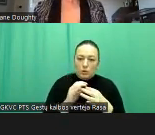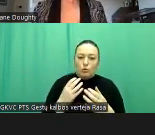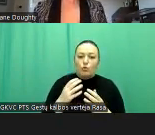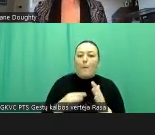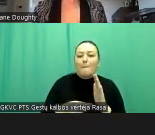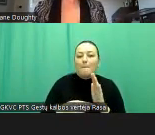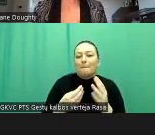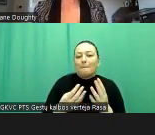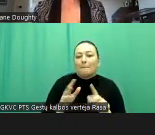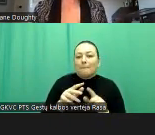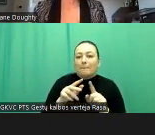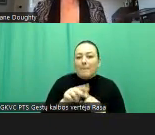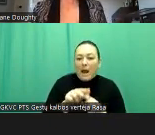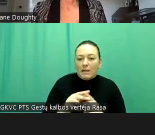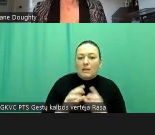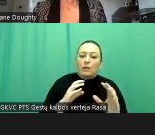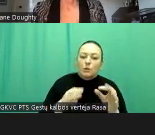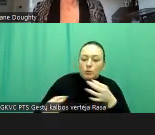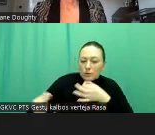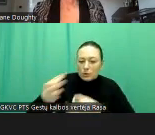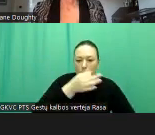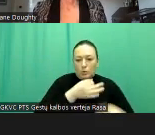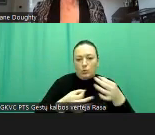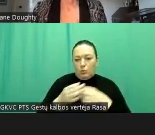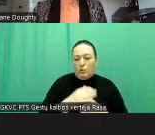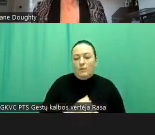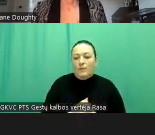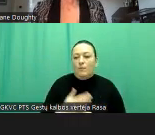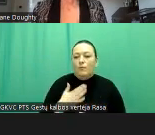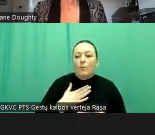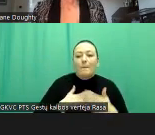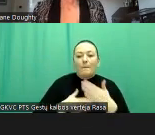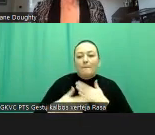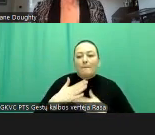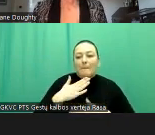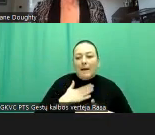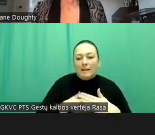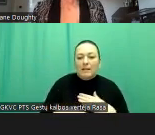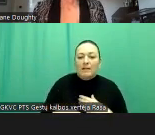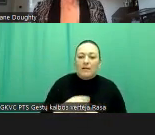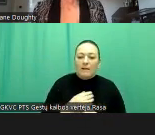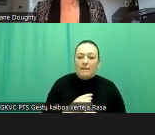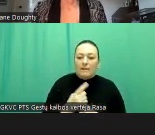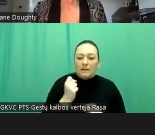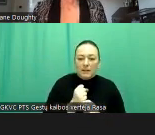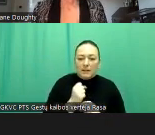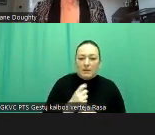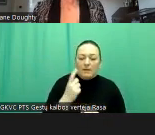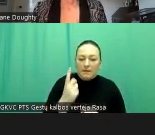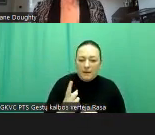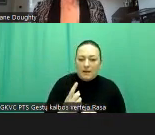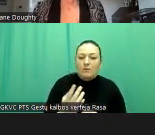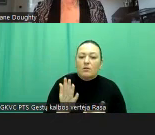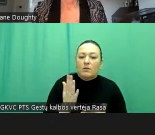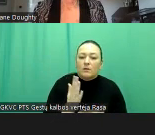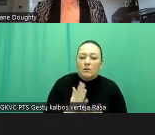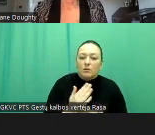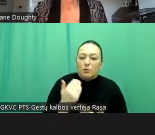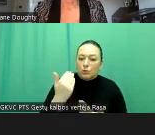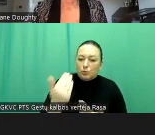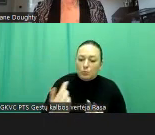diskusijomis. Na, mums patinka tam tikras stilius, kuris susijęs ne tik su mūsų indėliu, bet ir su